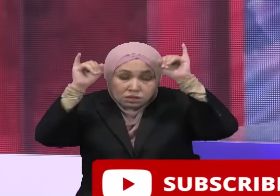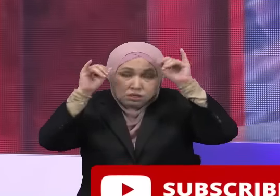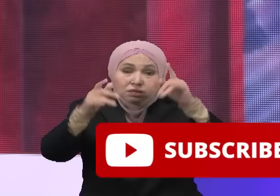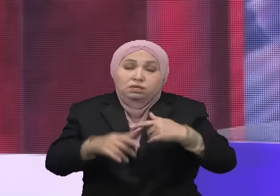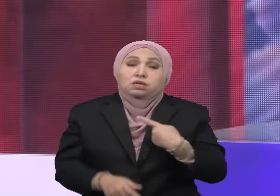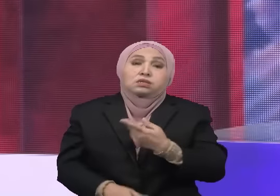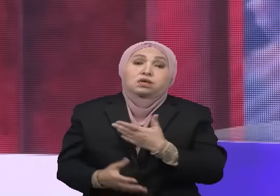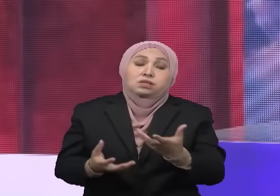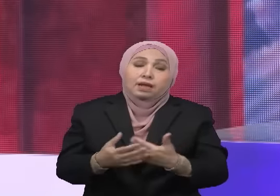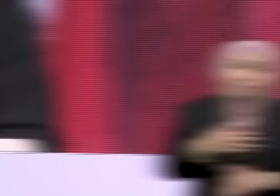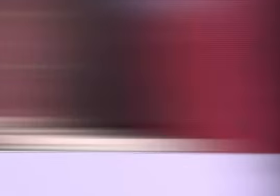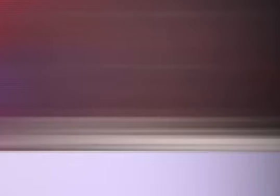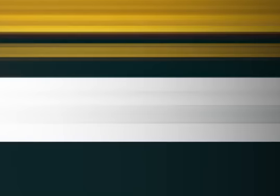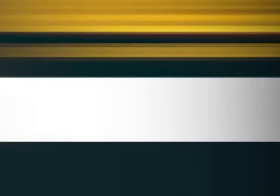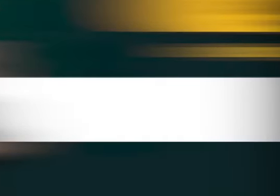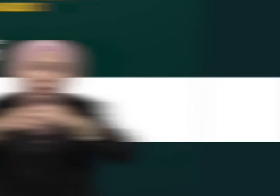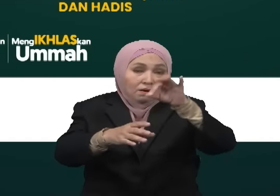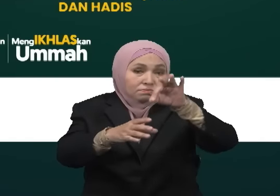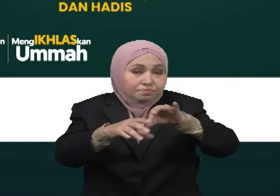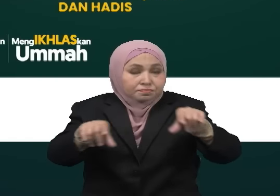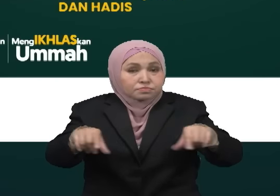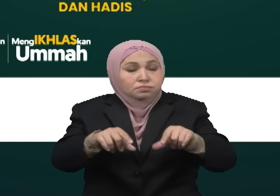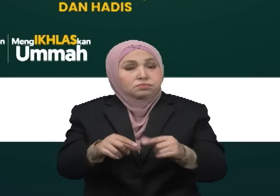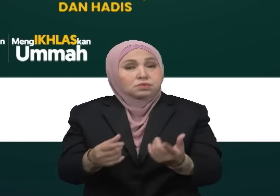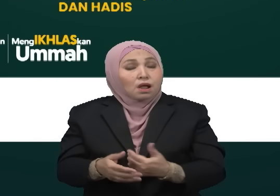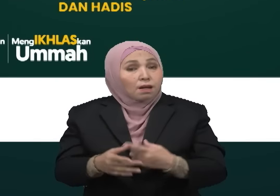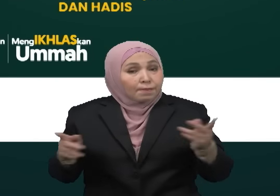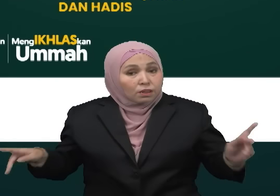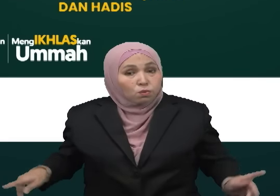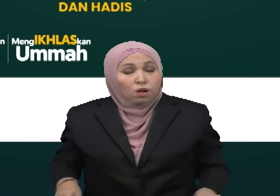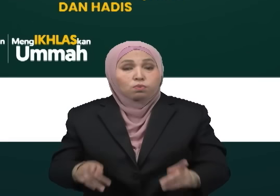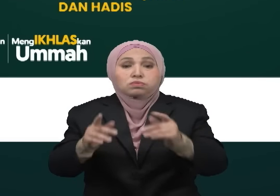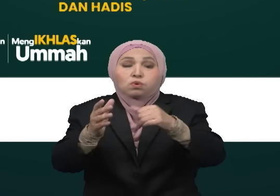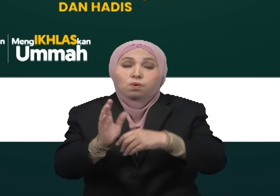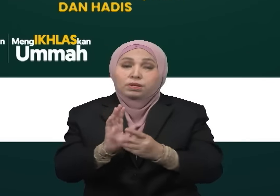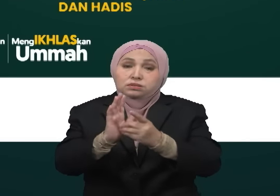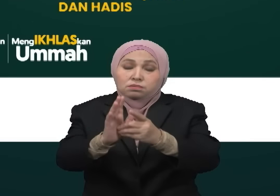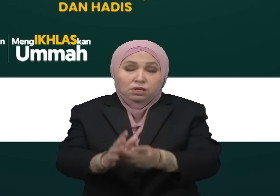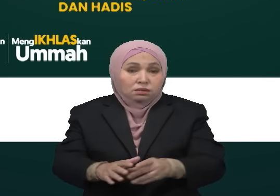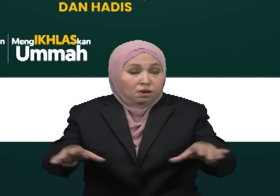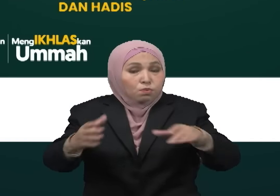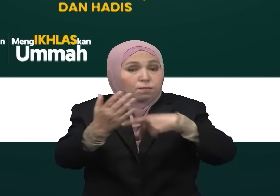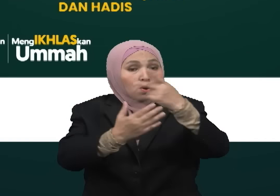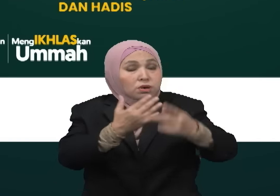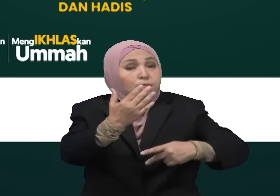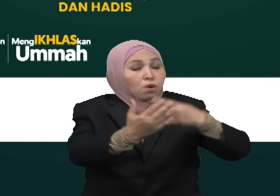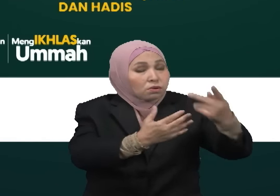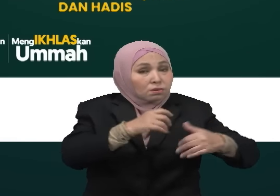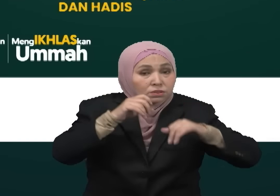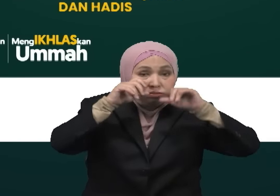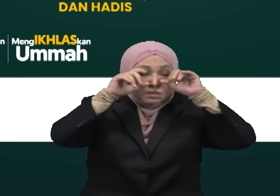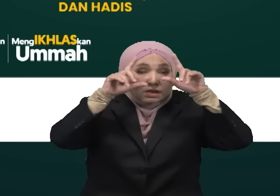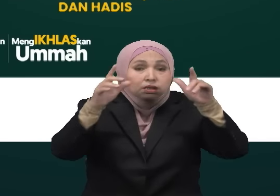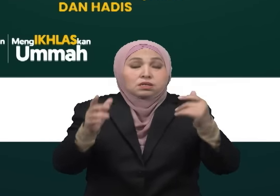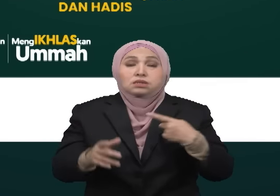ingin kita bina dalam tabung gerakan Al-Quran, peluang tuan-tuan menyumbang dan juga mengadakan program-program kesedaran